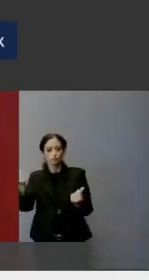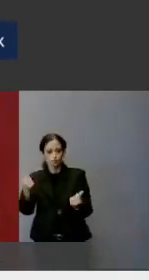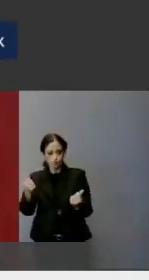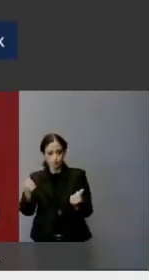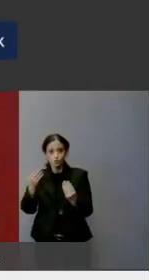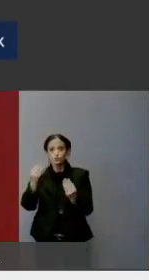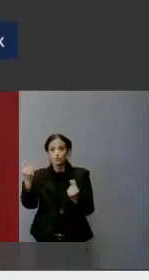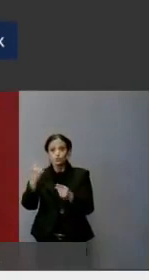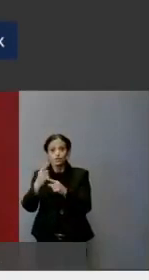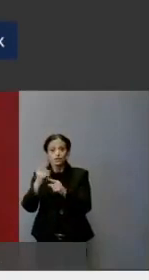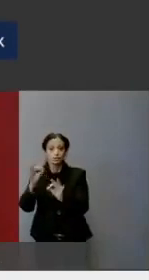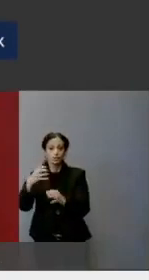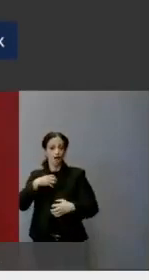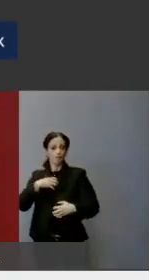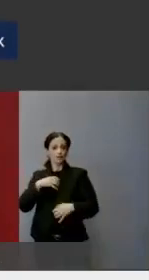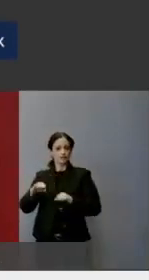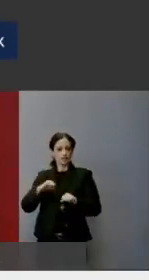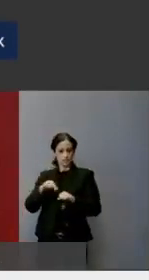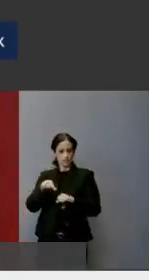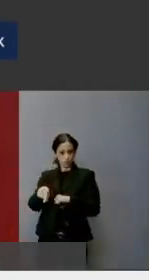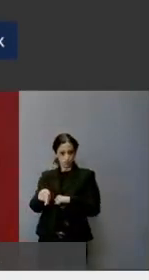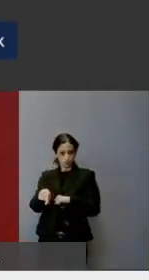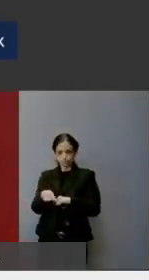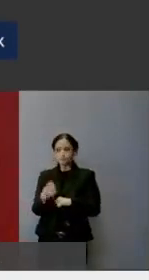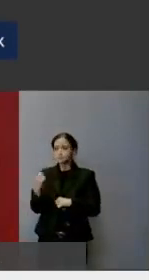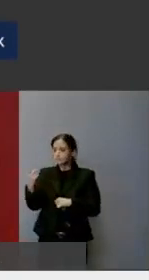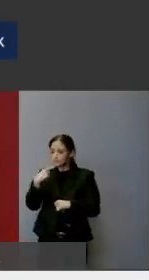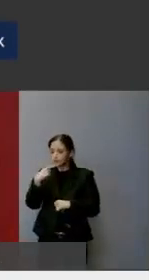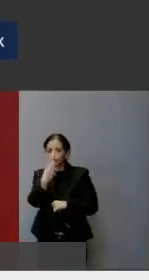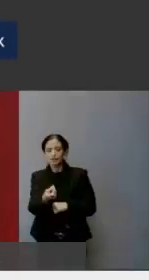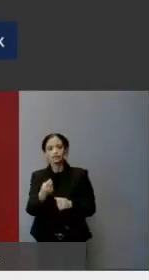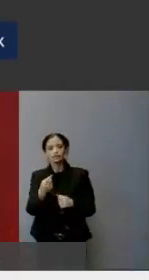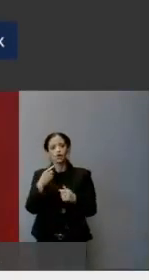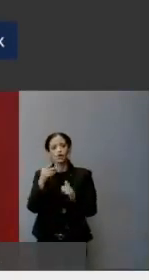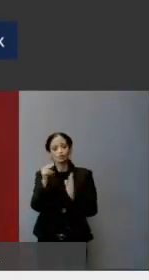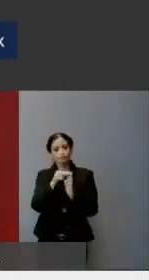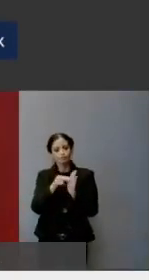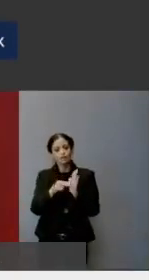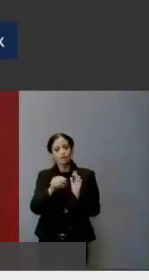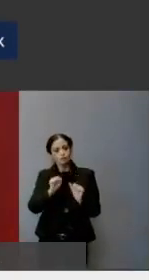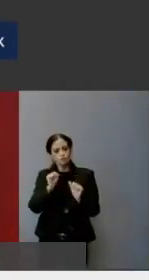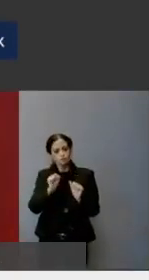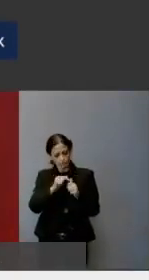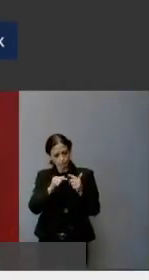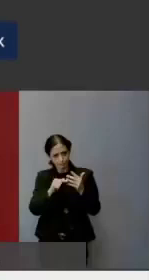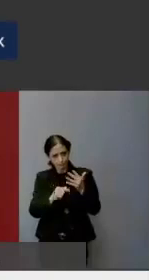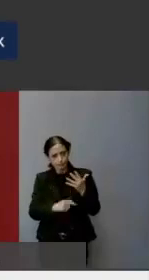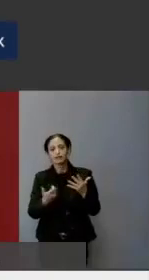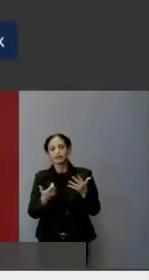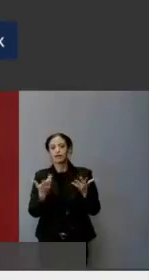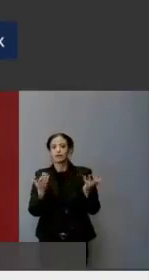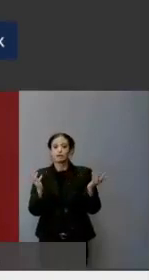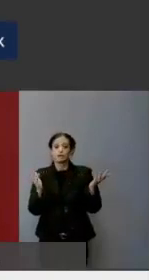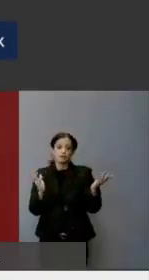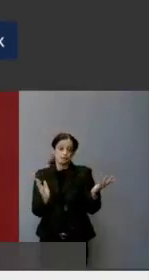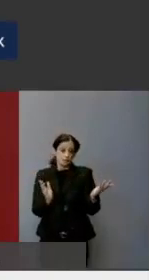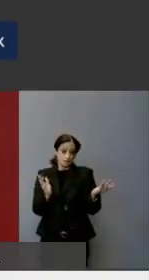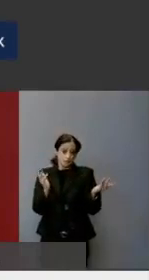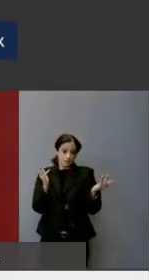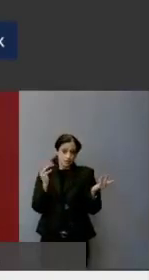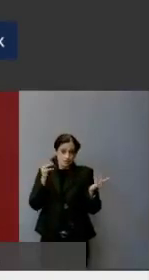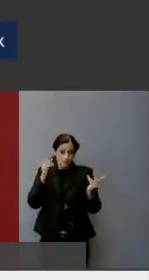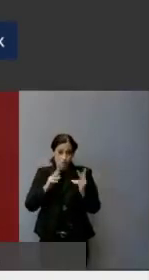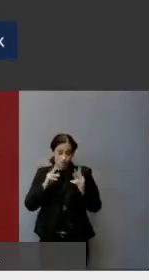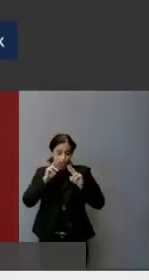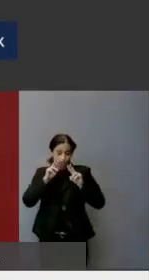propria lei ha citato dati di uno studio di fattibilità che probabilmente eccessivo definire studio